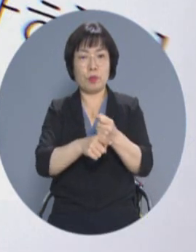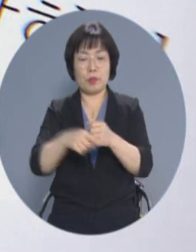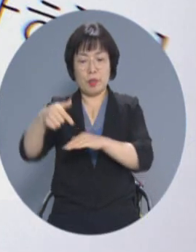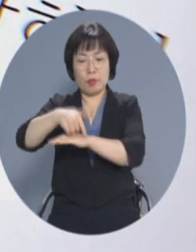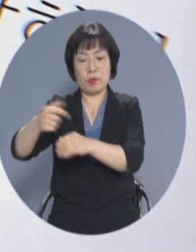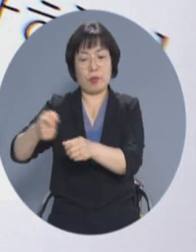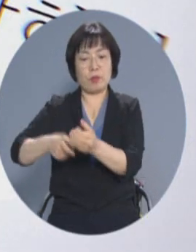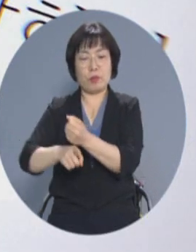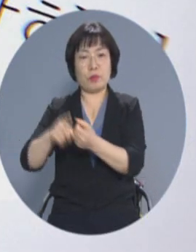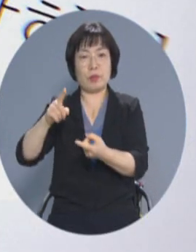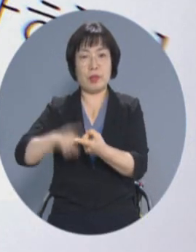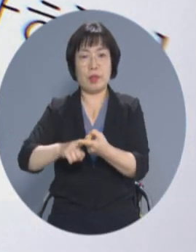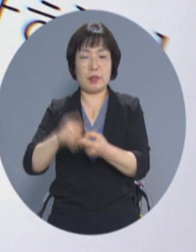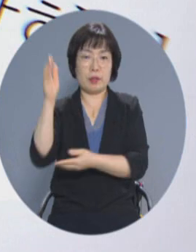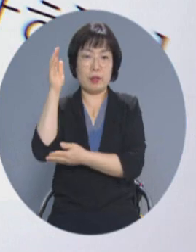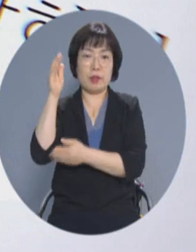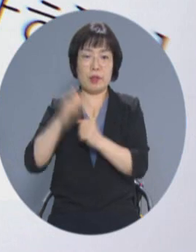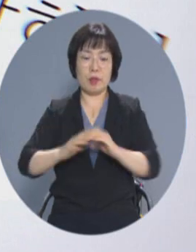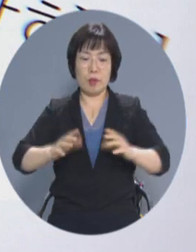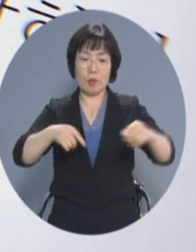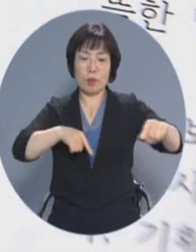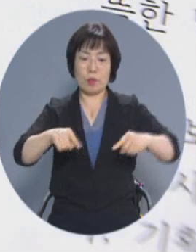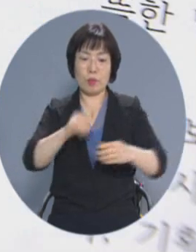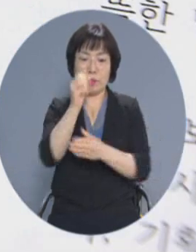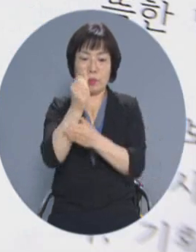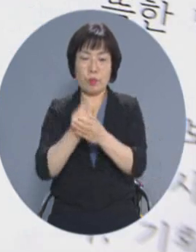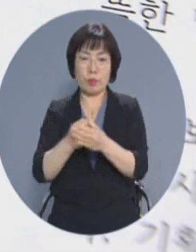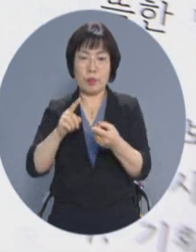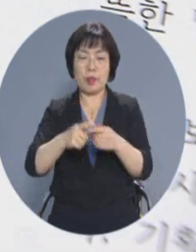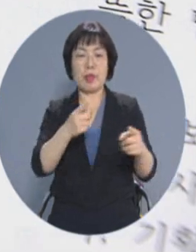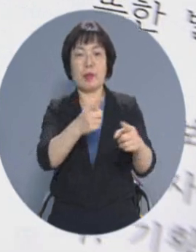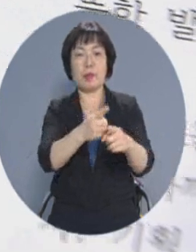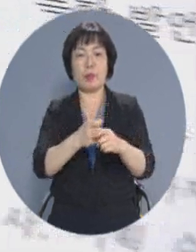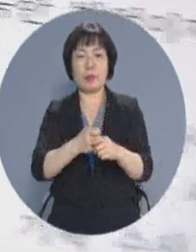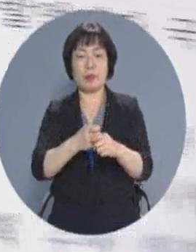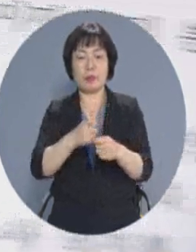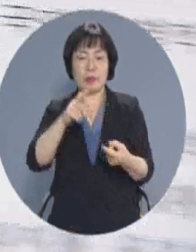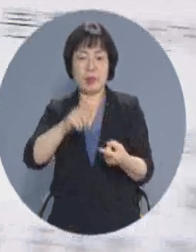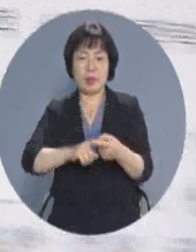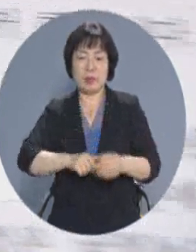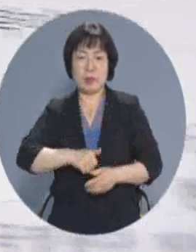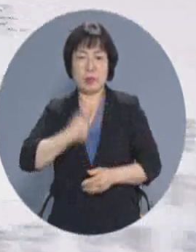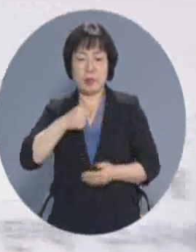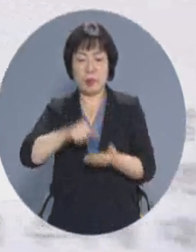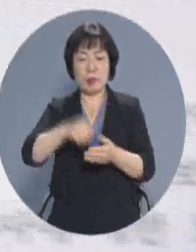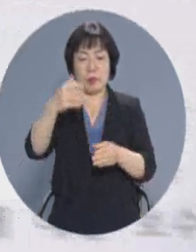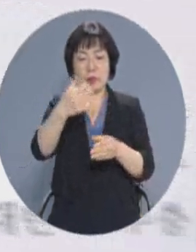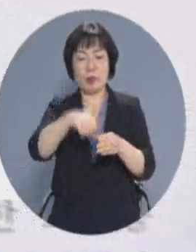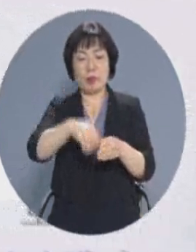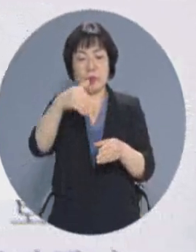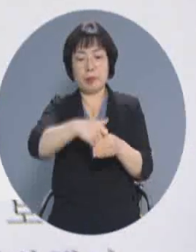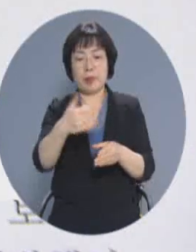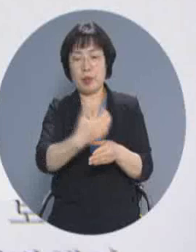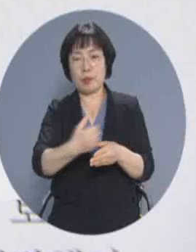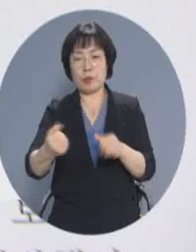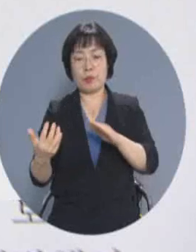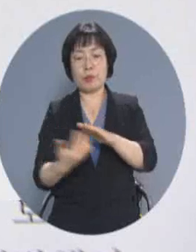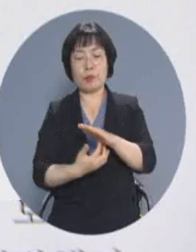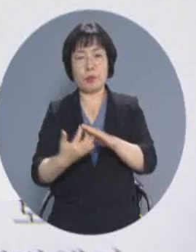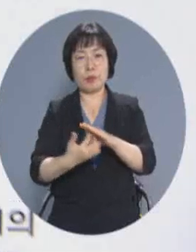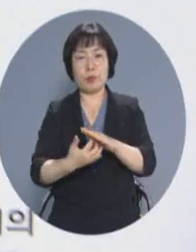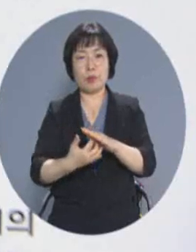기획수사 의지를 표명한 것은 국정농단 탄핵수사에 대한 보수층의 보복 감정을 자극해 표를 얻으려는